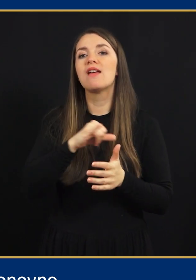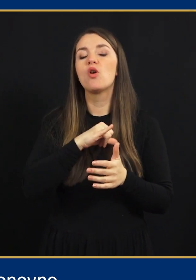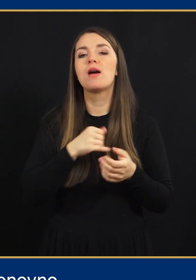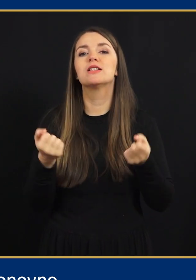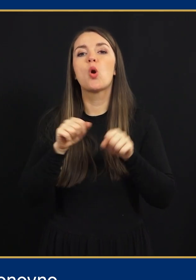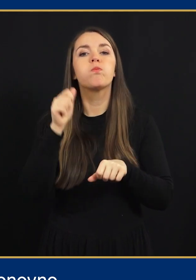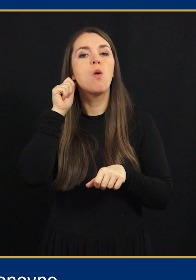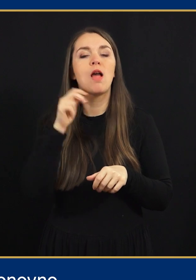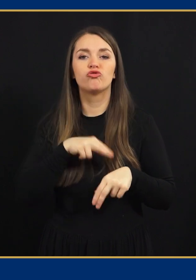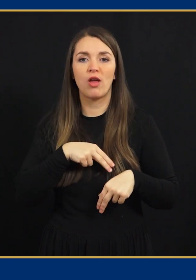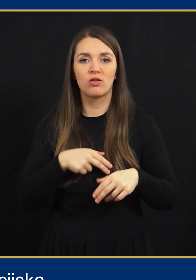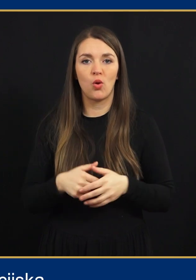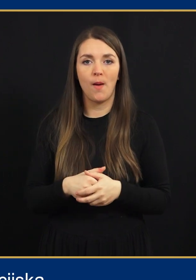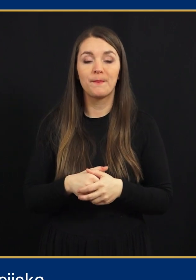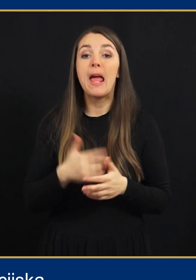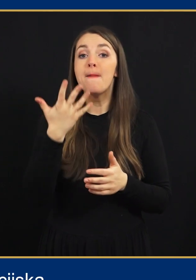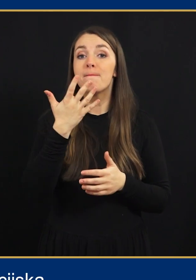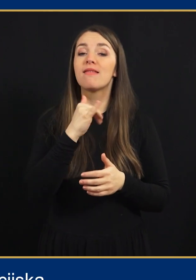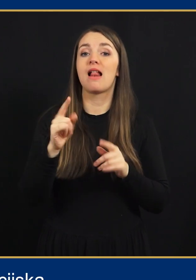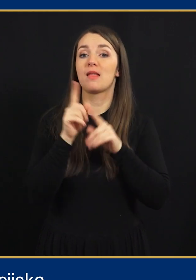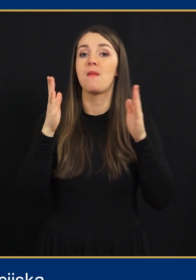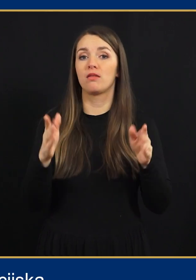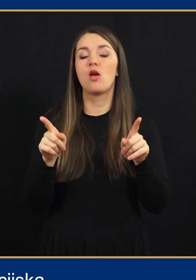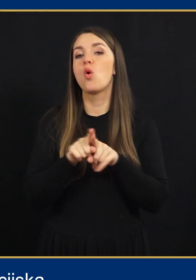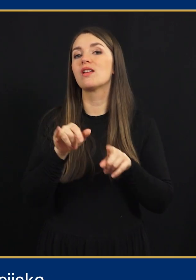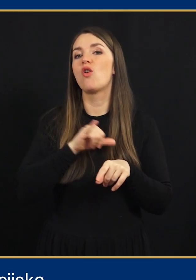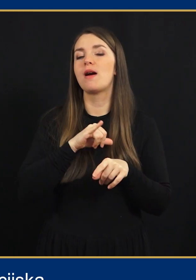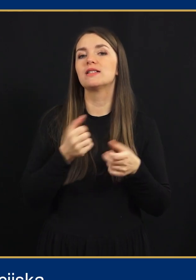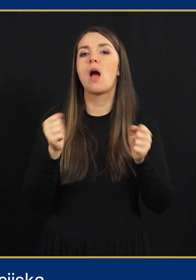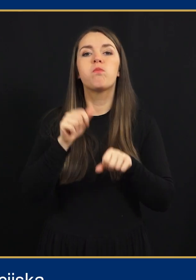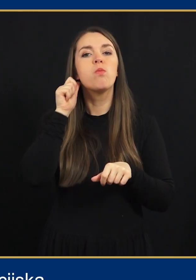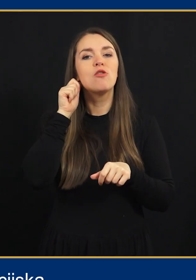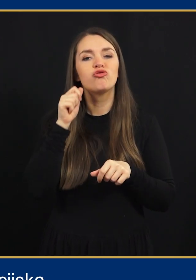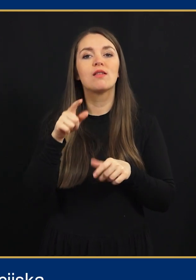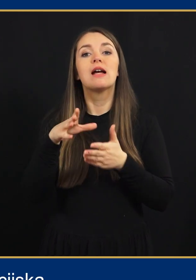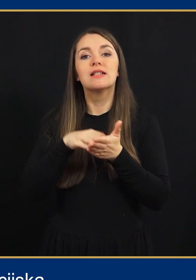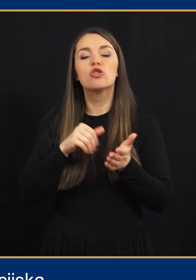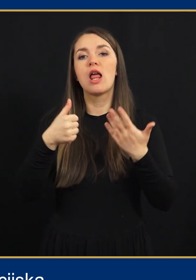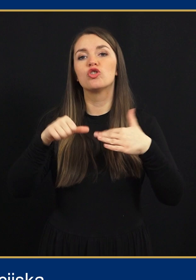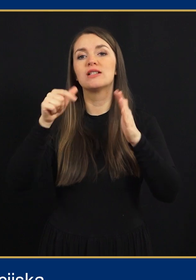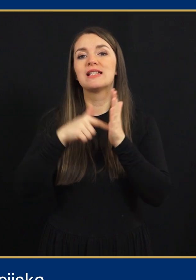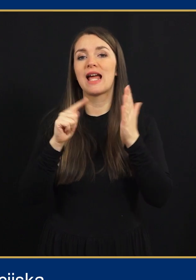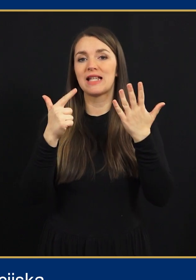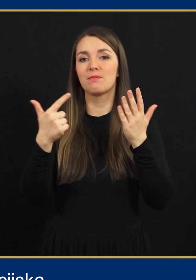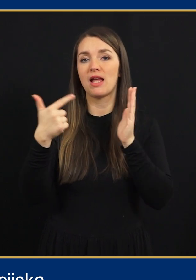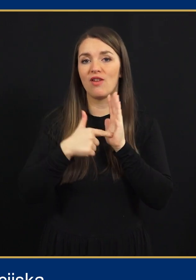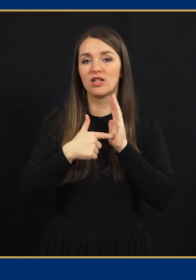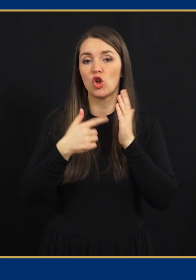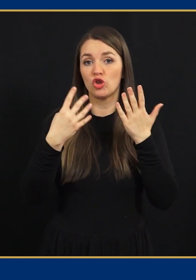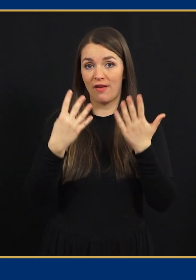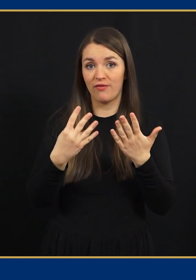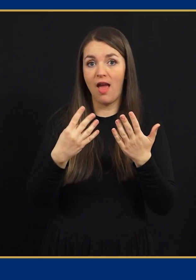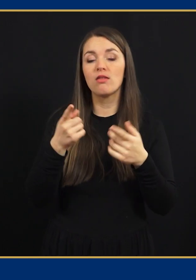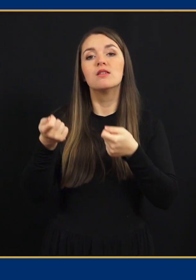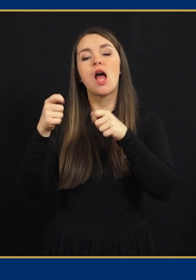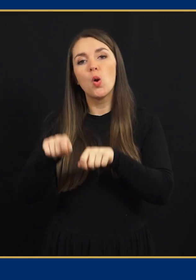informacijsko pooblaščenko. 5-letni mandat je kot informacijska pooblaščenka začela 16. 7. 2009